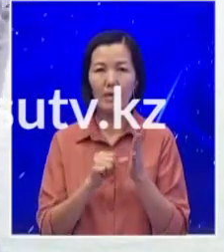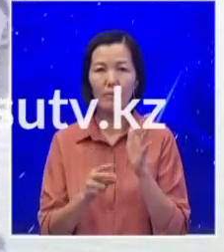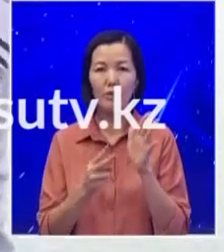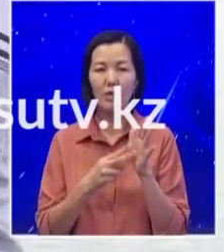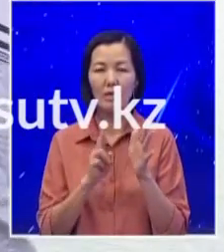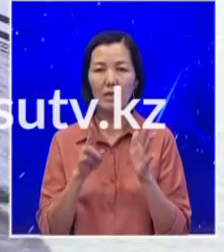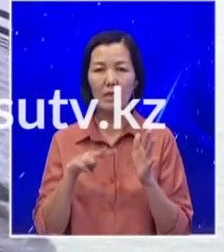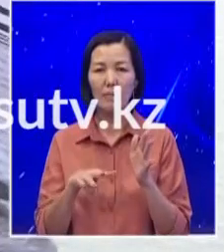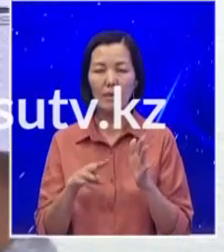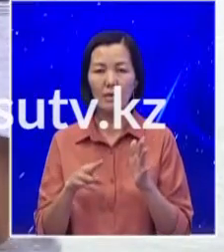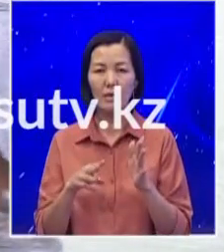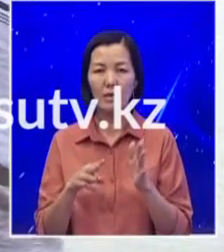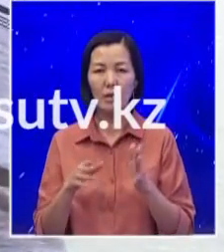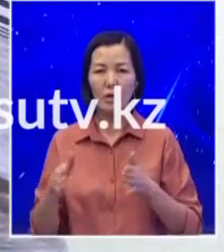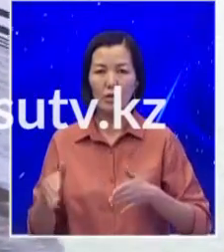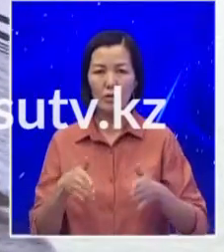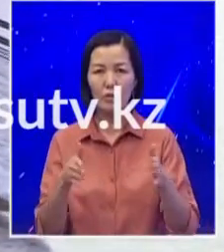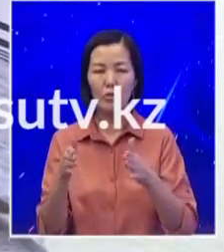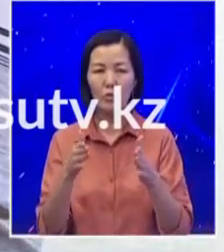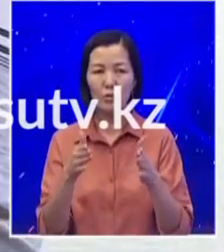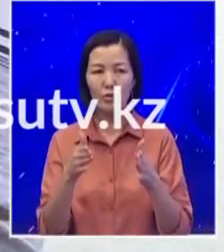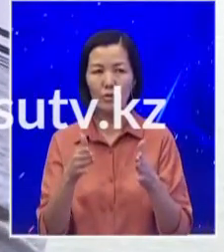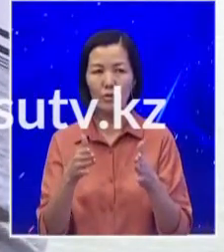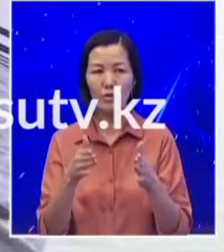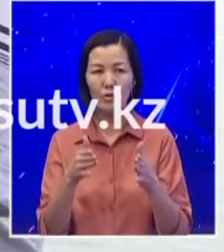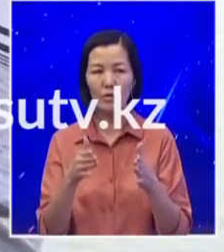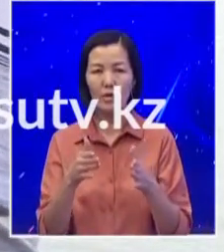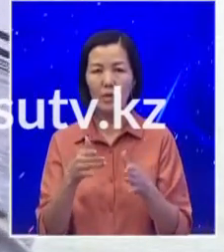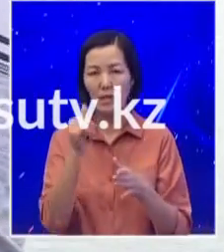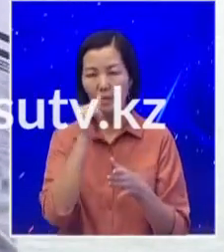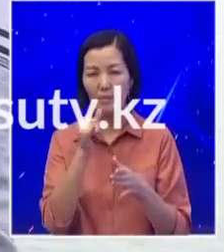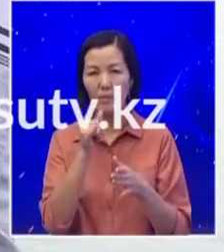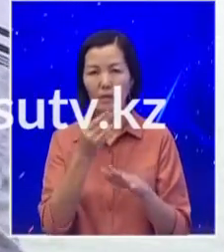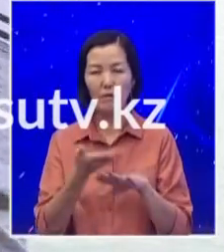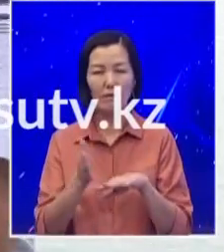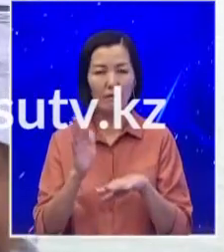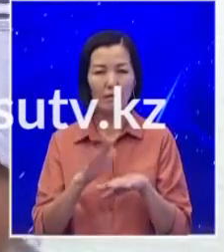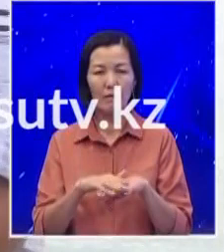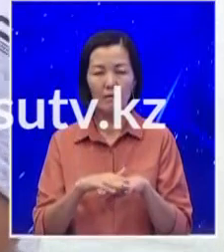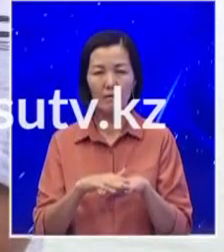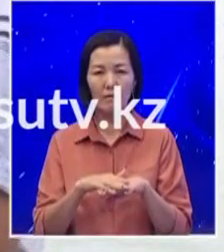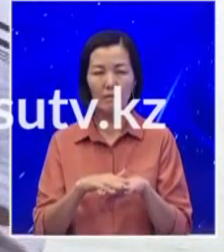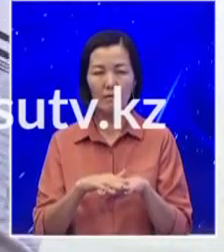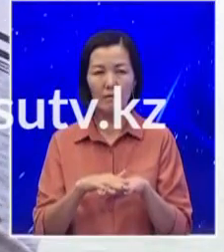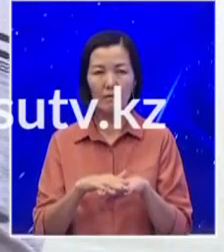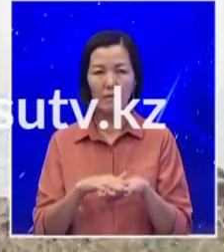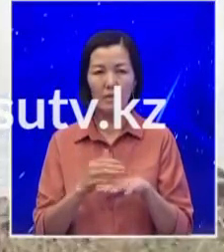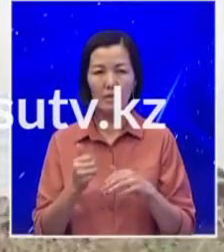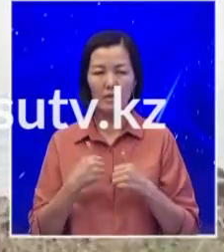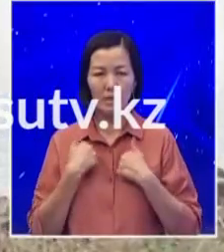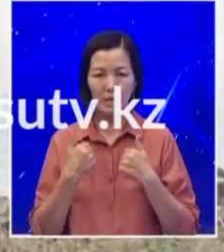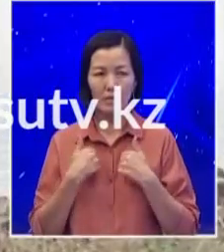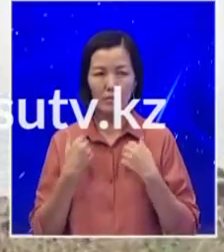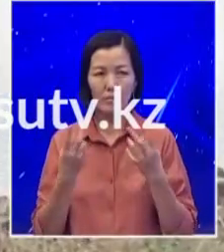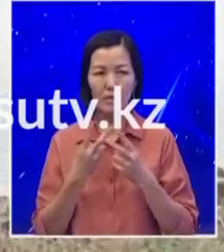километр. Жалғыз біздің қолдан неге келмейді. Шамамыз жеткенше жаңа нелерін жасап жатырмыз.